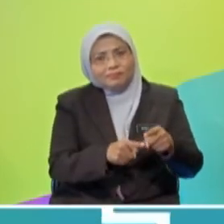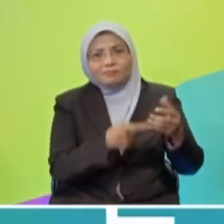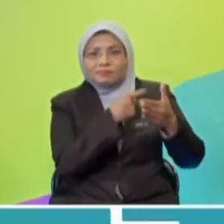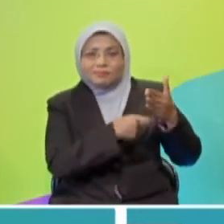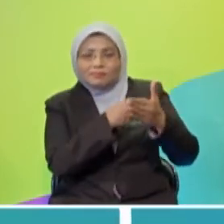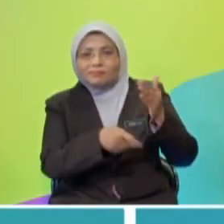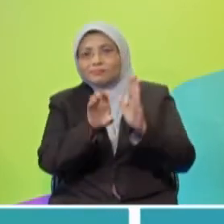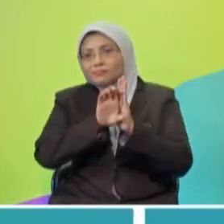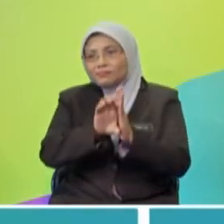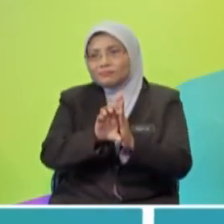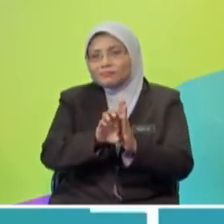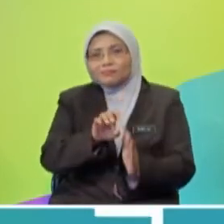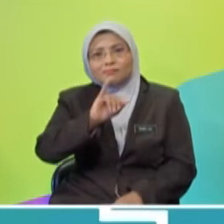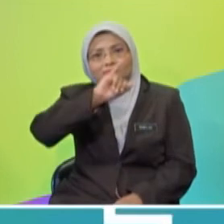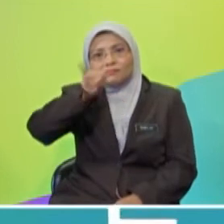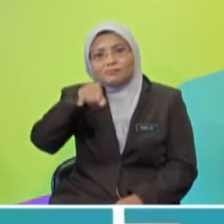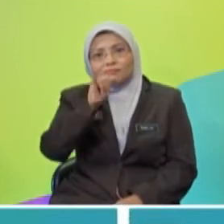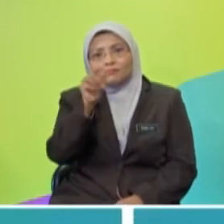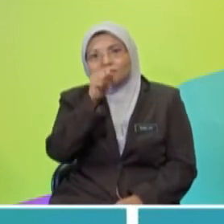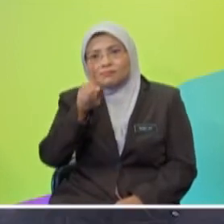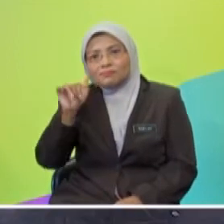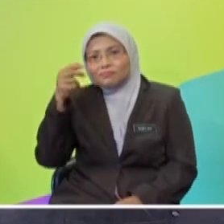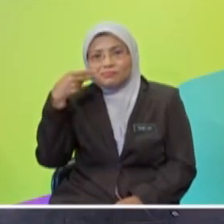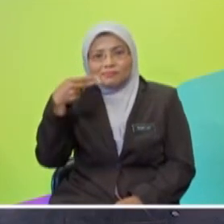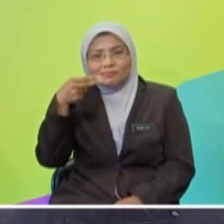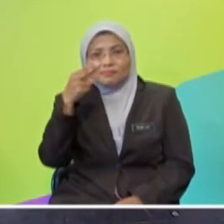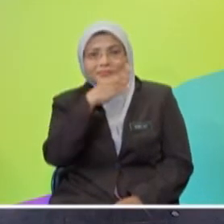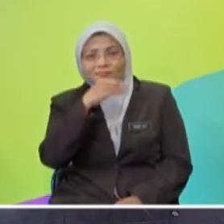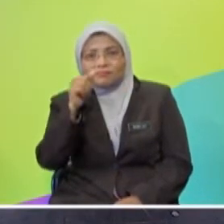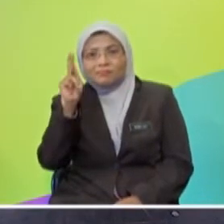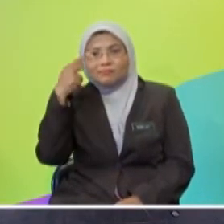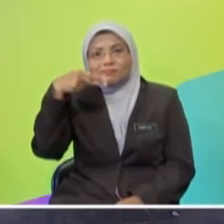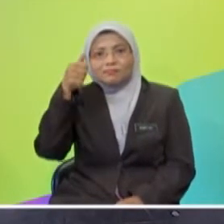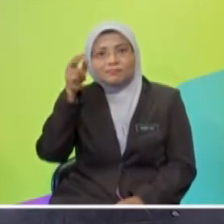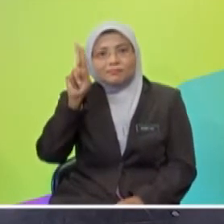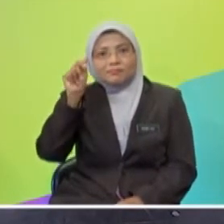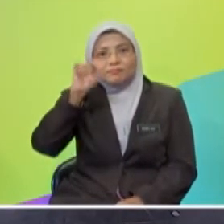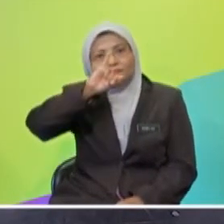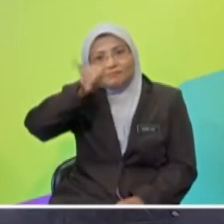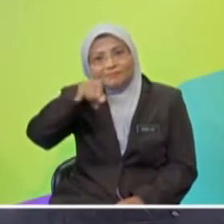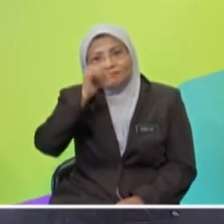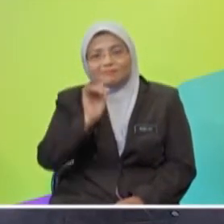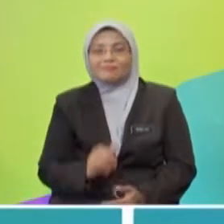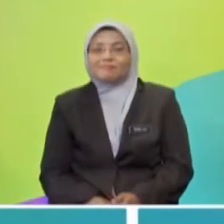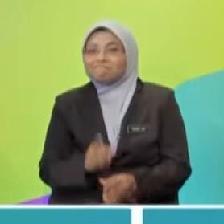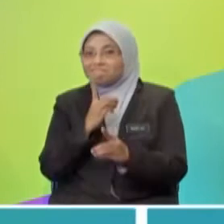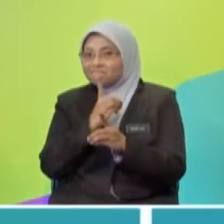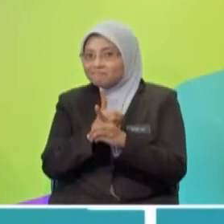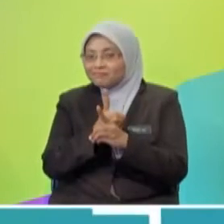kharaj Oke seperti jizyah dan horor jetake Nah